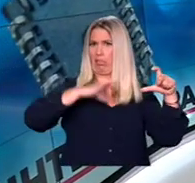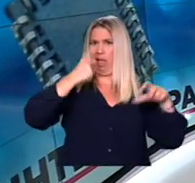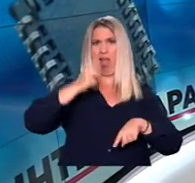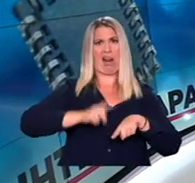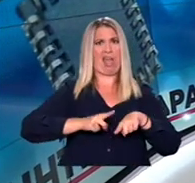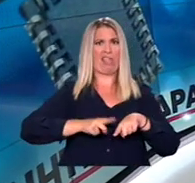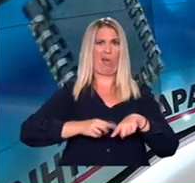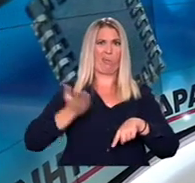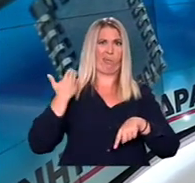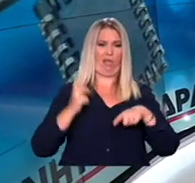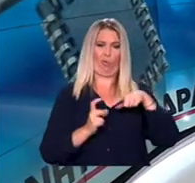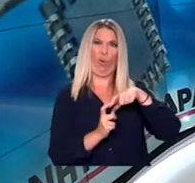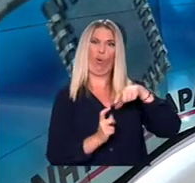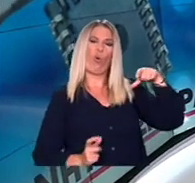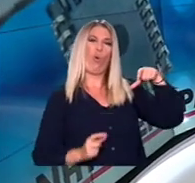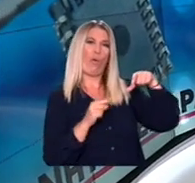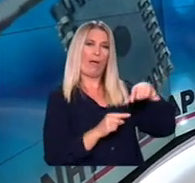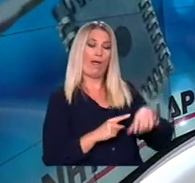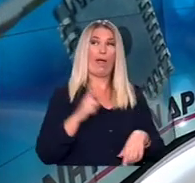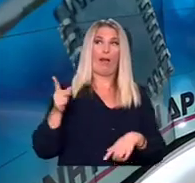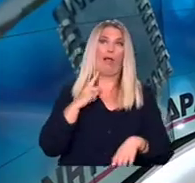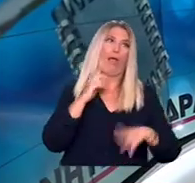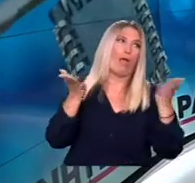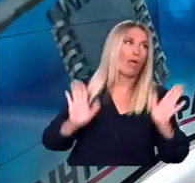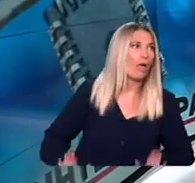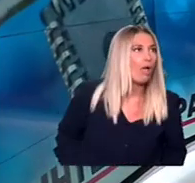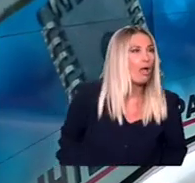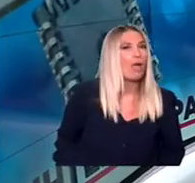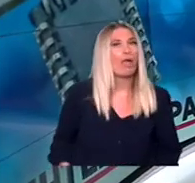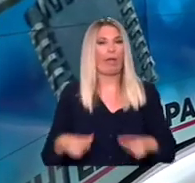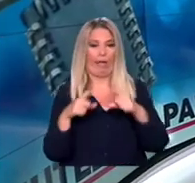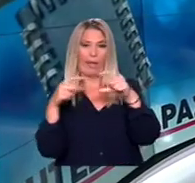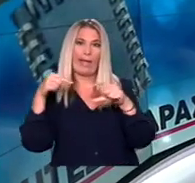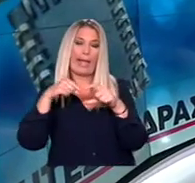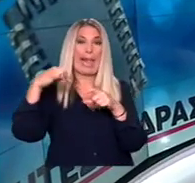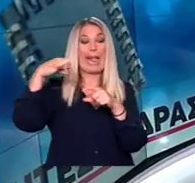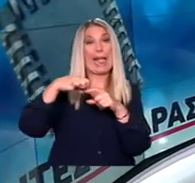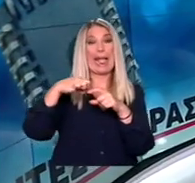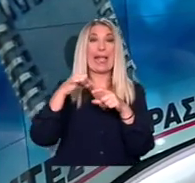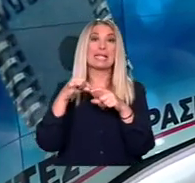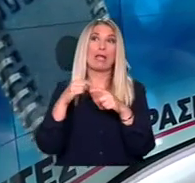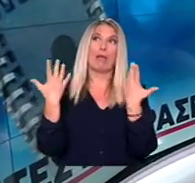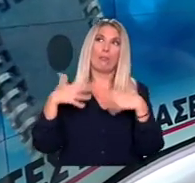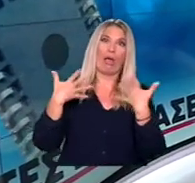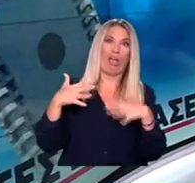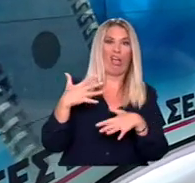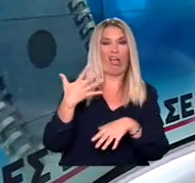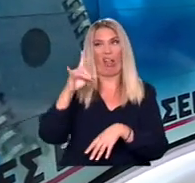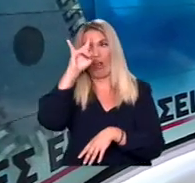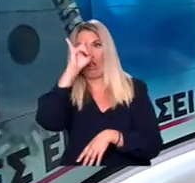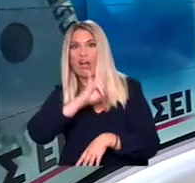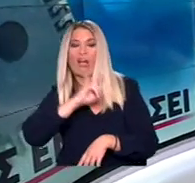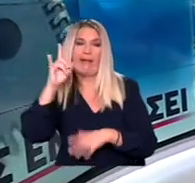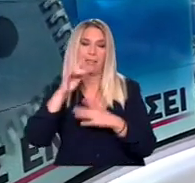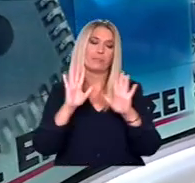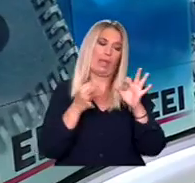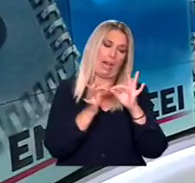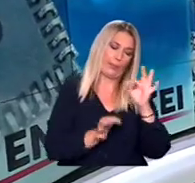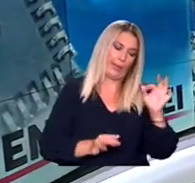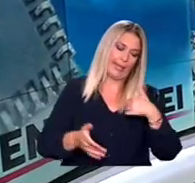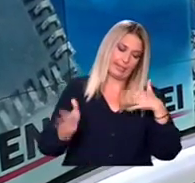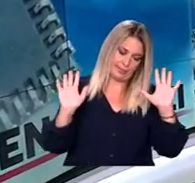είναι ταυτότητες που έχουν ένα τσιπάκι το οποίο κάνει πολλά και απίθανα πράγματα. Μην σας πω περισσότερα,